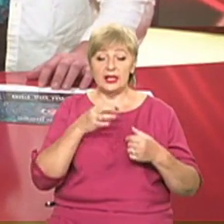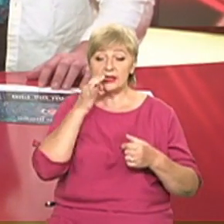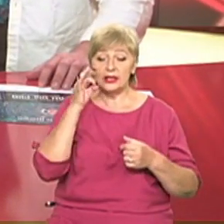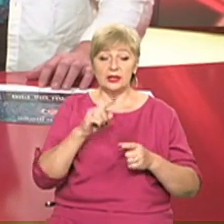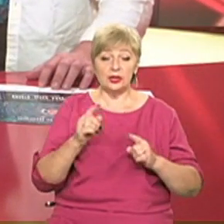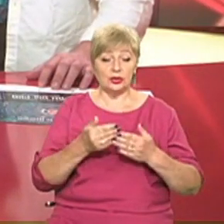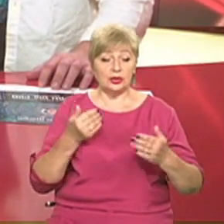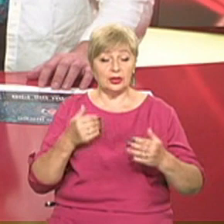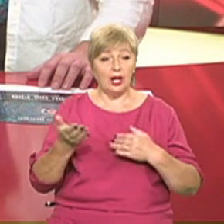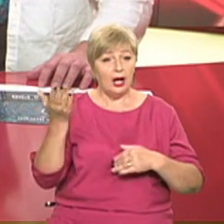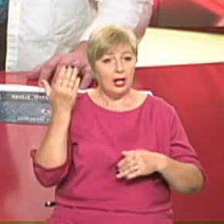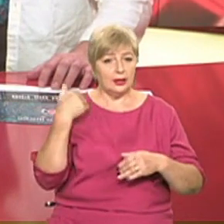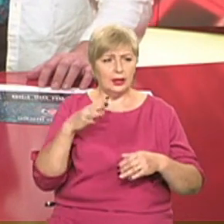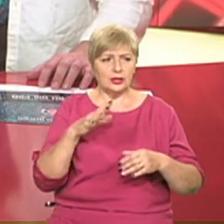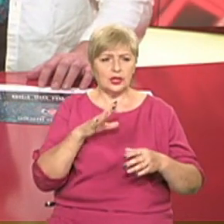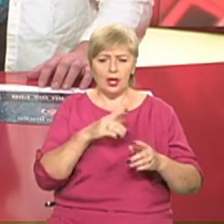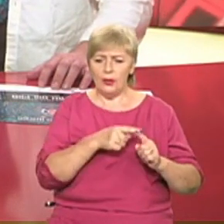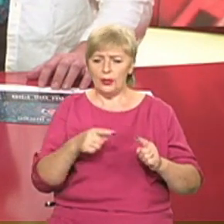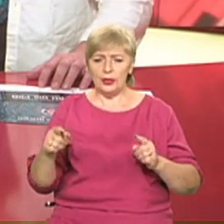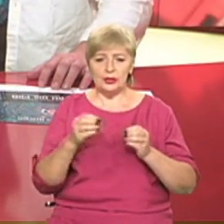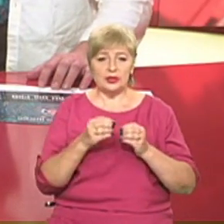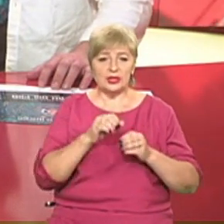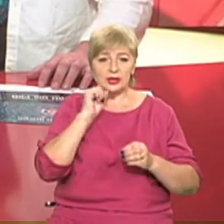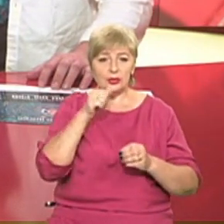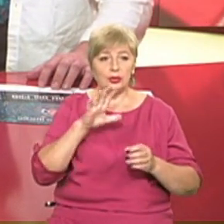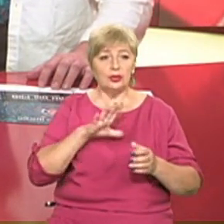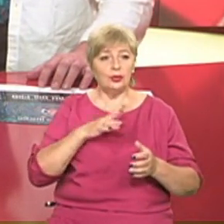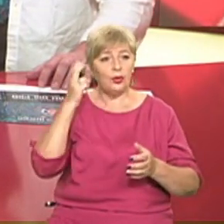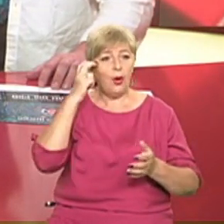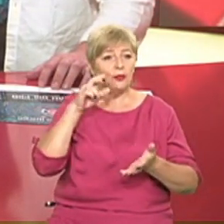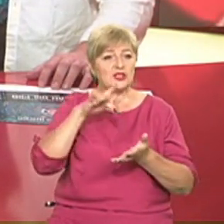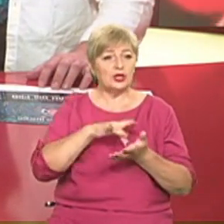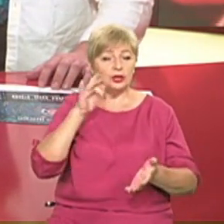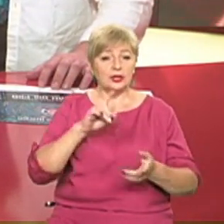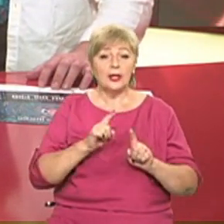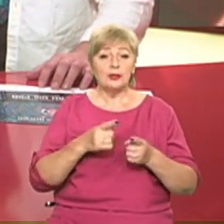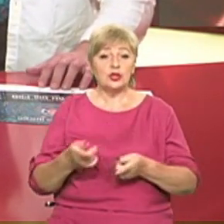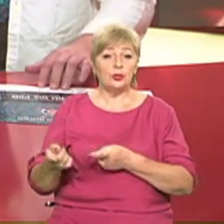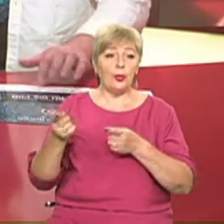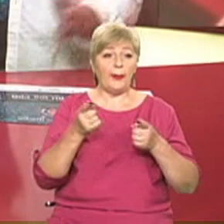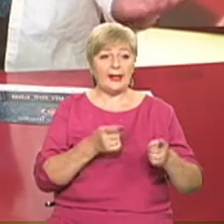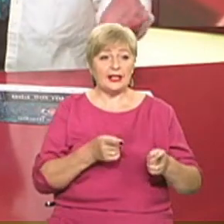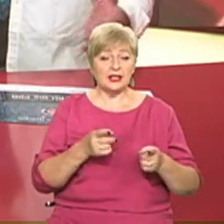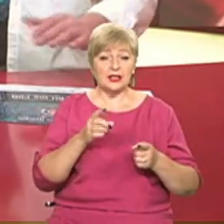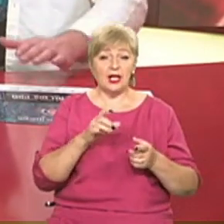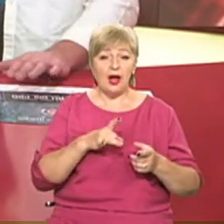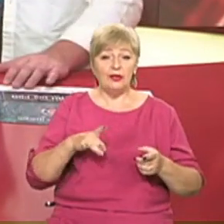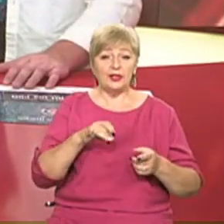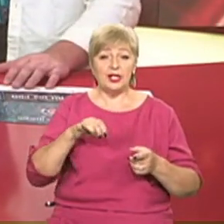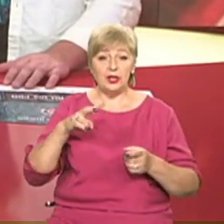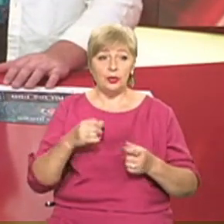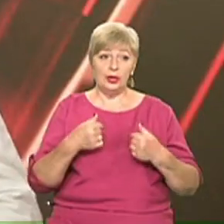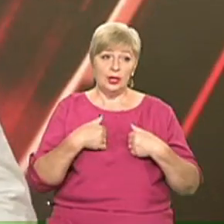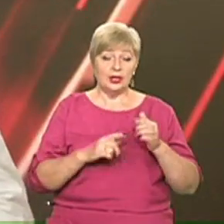цього фестиваль відбувався протягом 10 років у столиці. Чому вирішили перенести його у регіон? Ну, нас почали